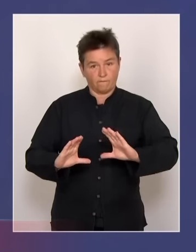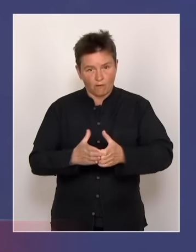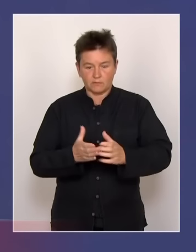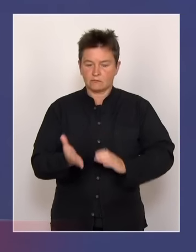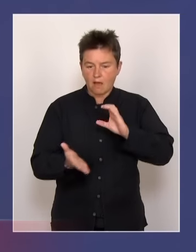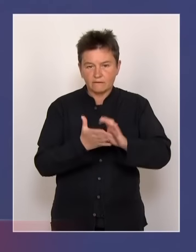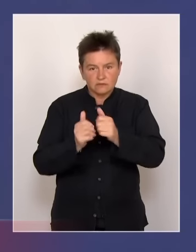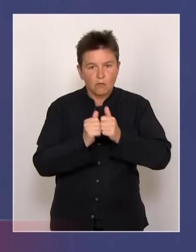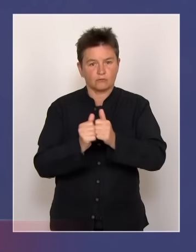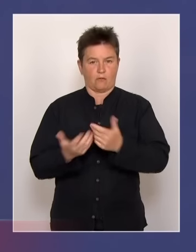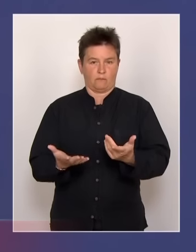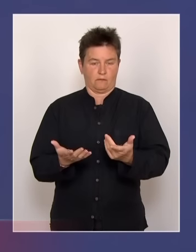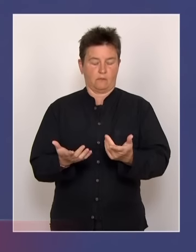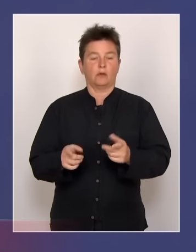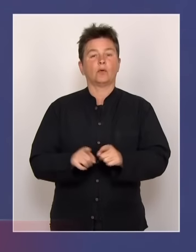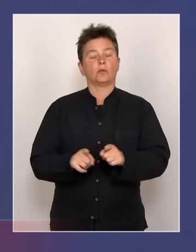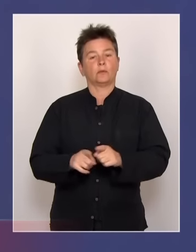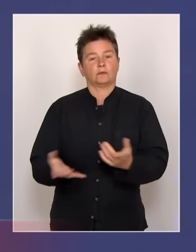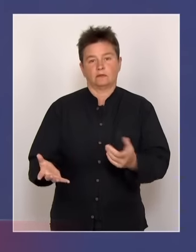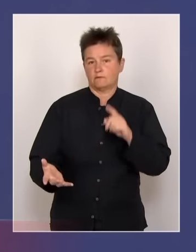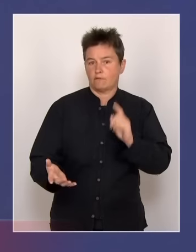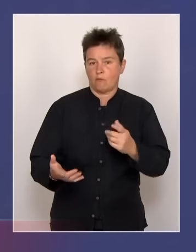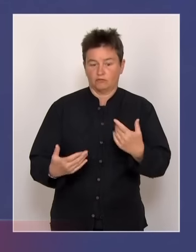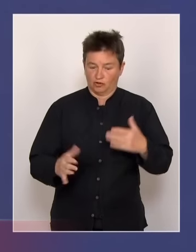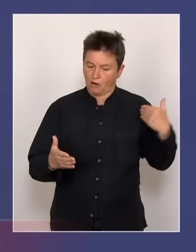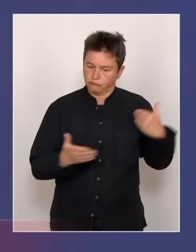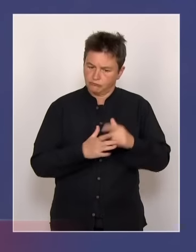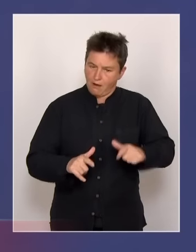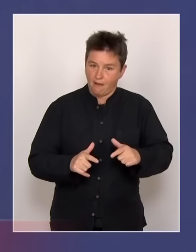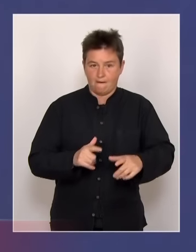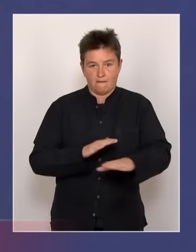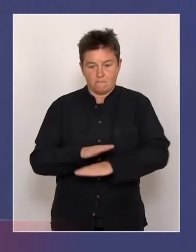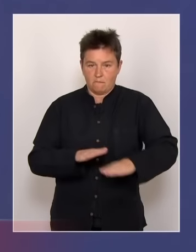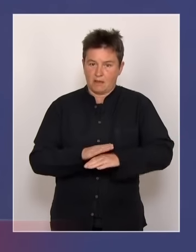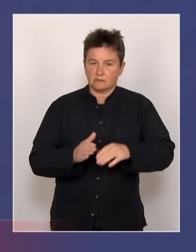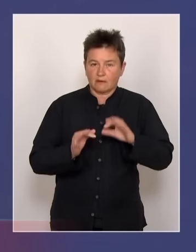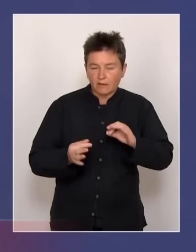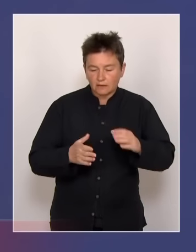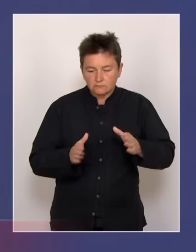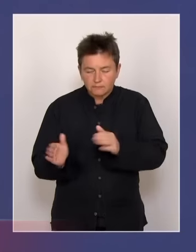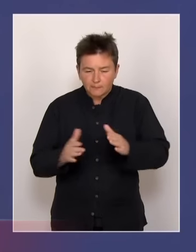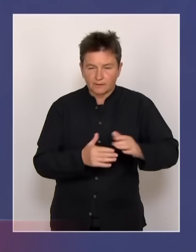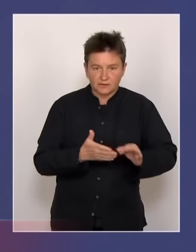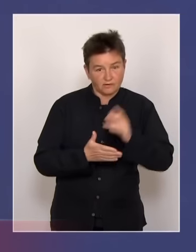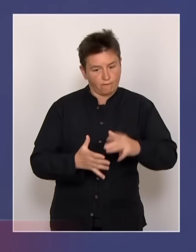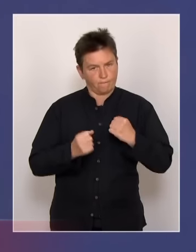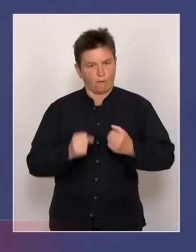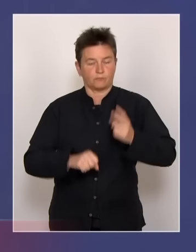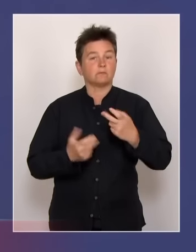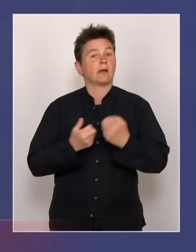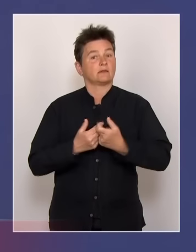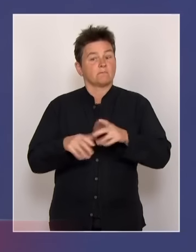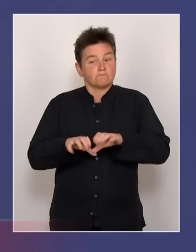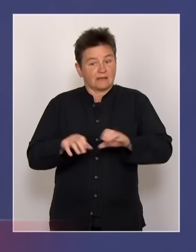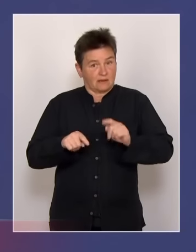communs et consolider ce que nous avons déjà fait sur les secteurs stratégiques. Matières premières stratégiques,